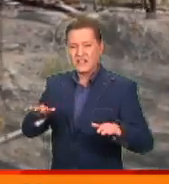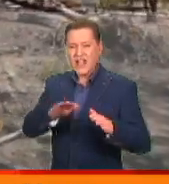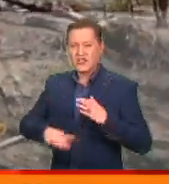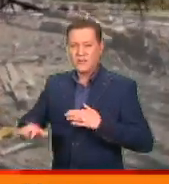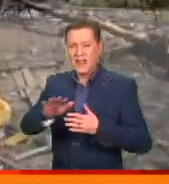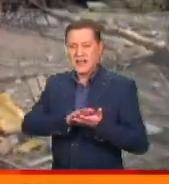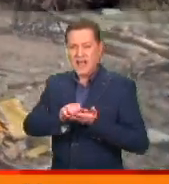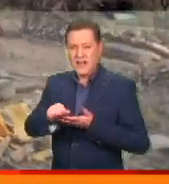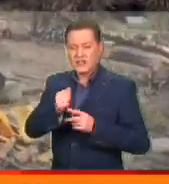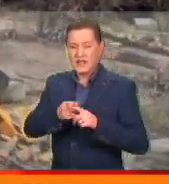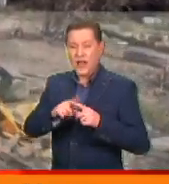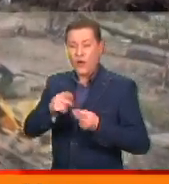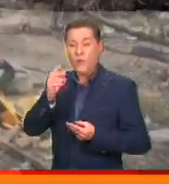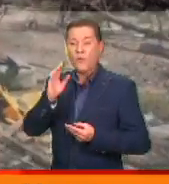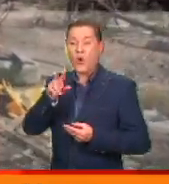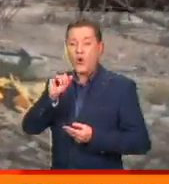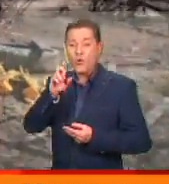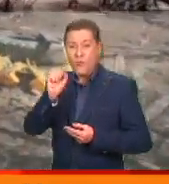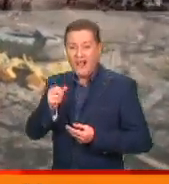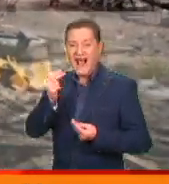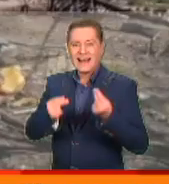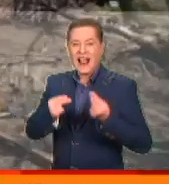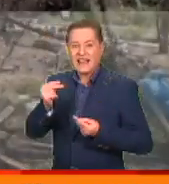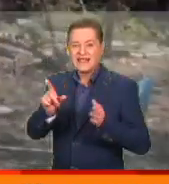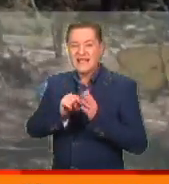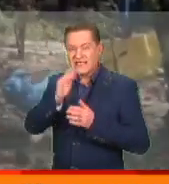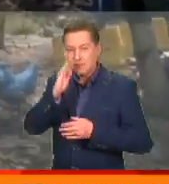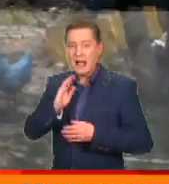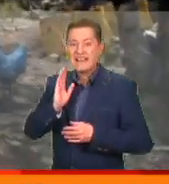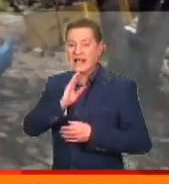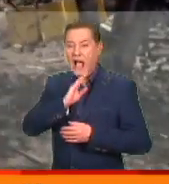якому Люба гралася із батьками.